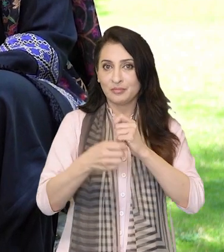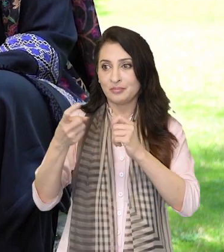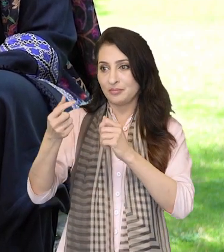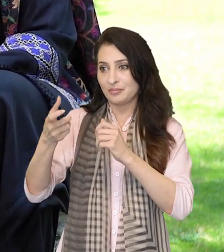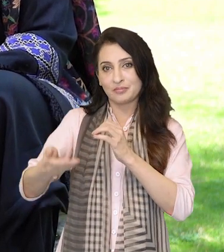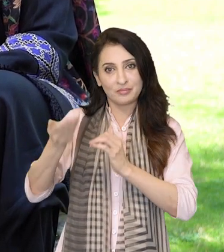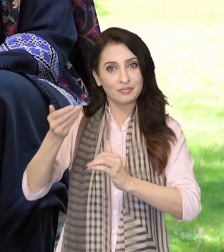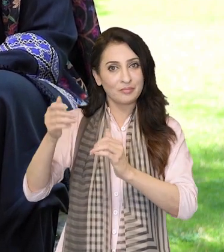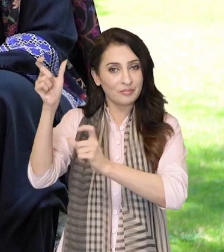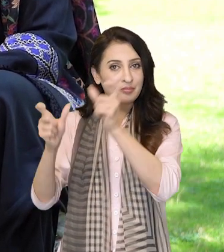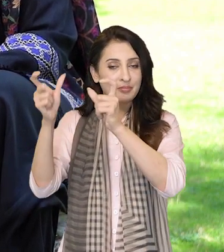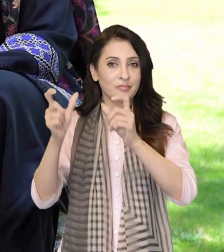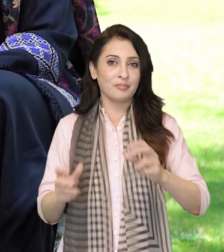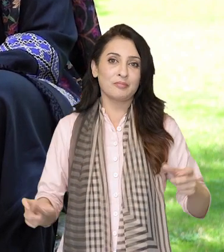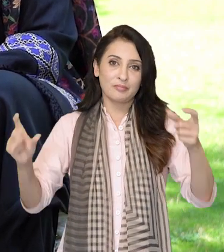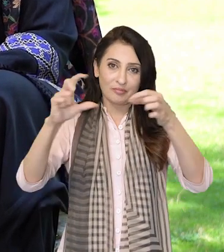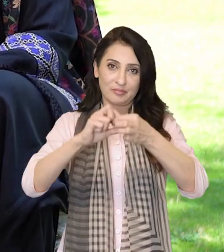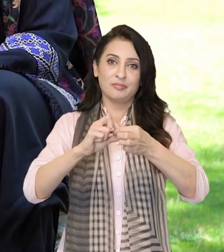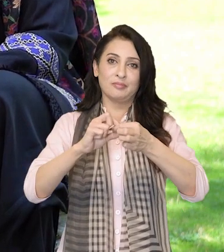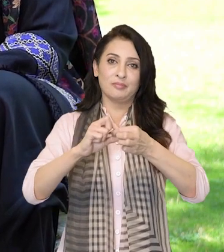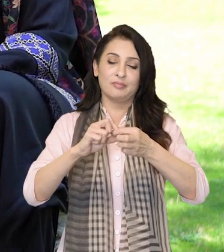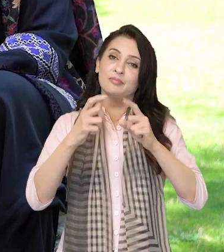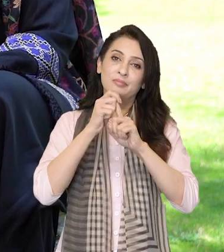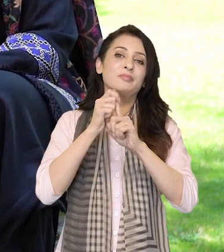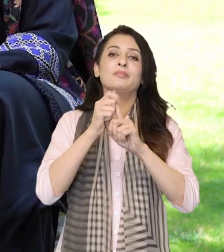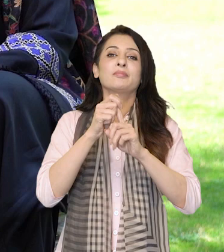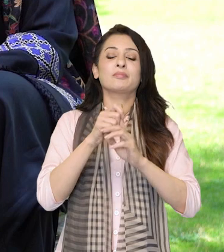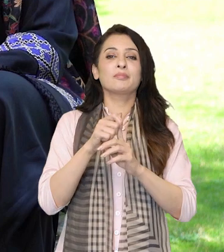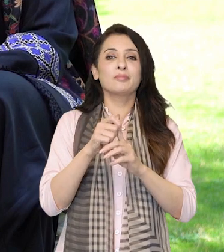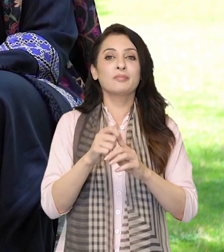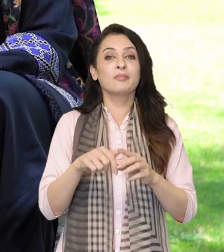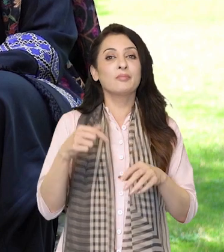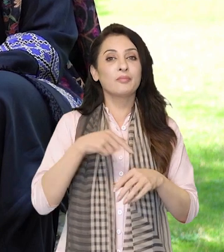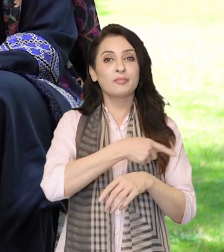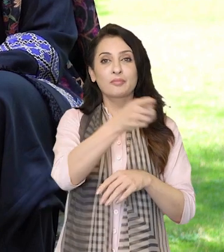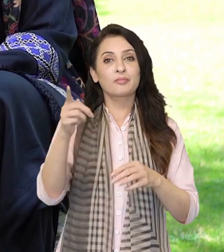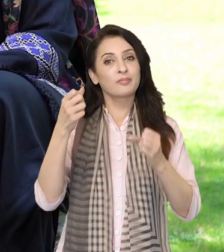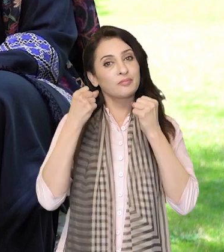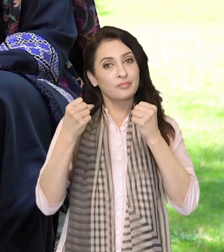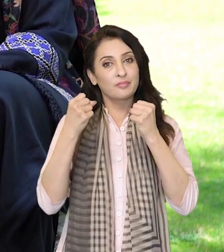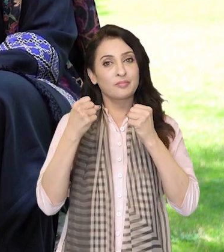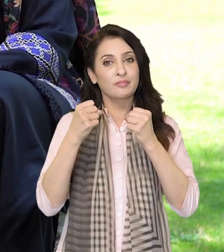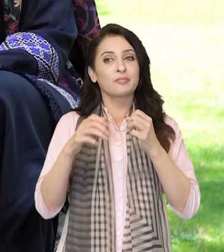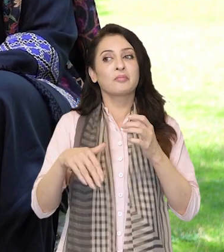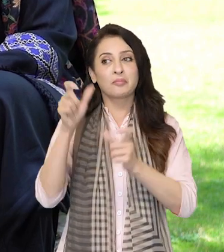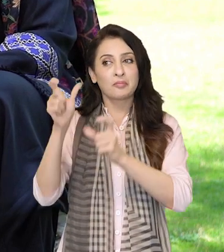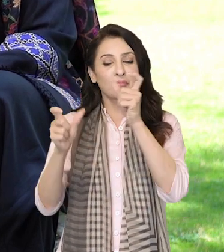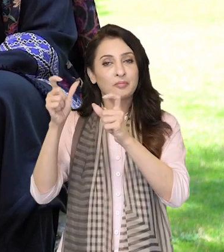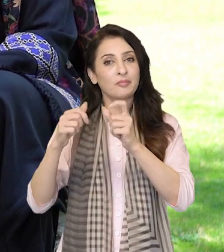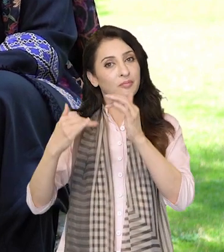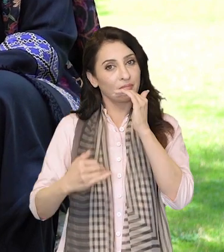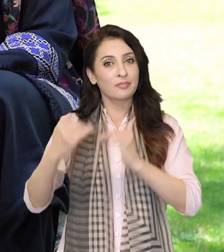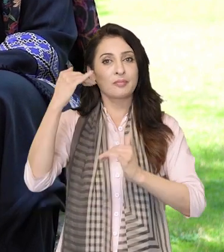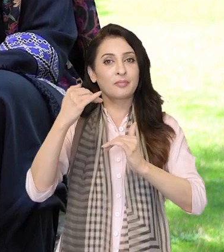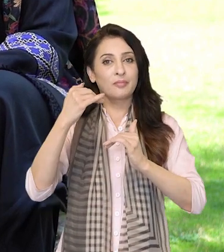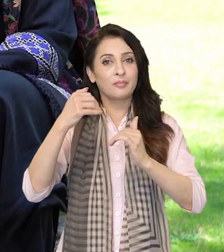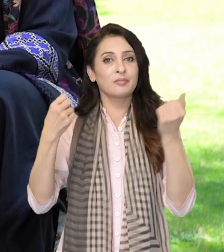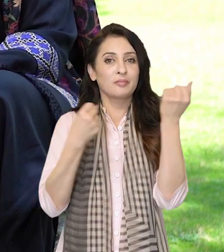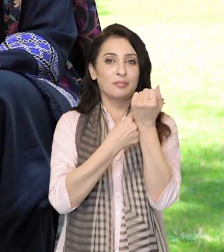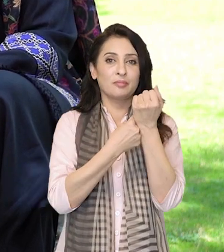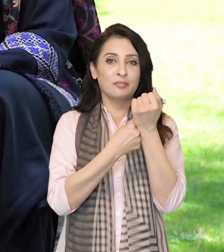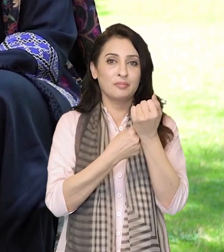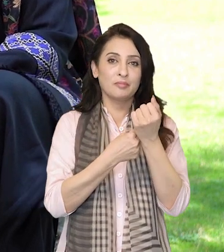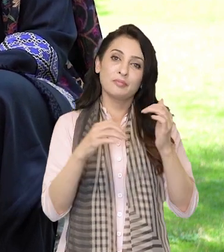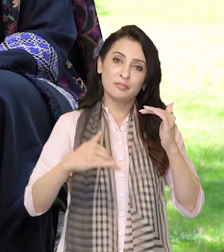में, हम वो ब्रिज बने रहें और उसको ज़्यादा स्ट्रॉन्ग करें। और वो इसी तरह स्ट्रॉन्ग होगा जब हमारे पास वॉलंटियर्स ज़्यादा होंगे और हमारे पास